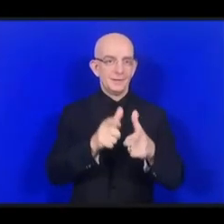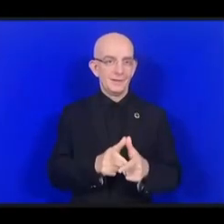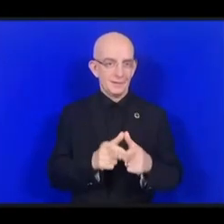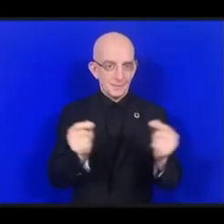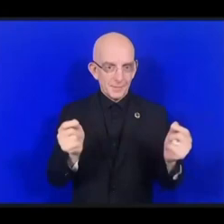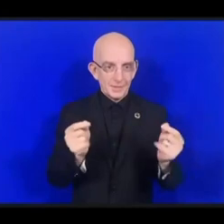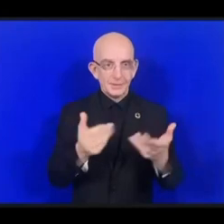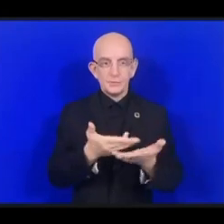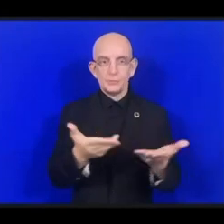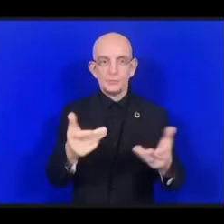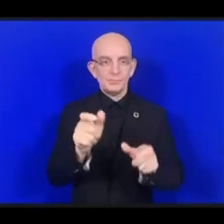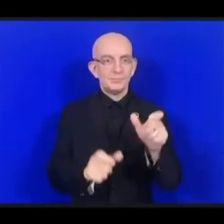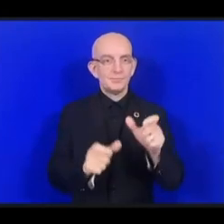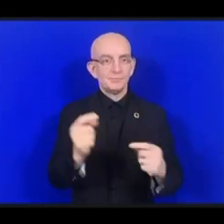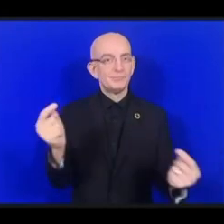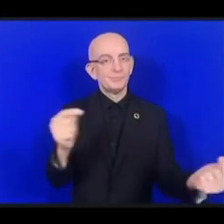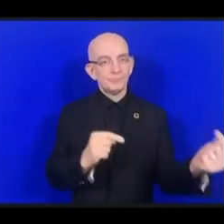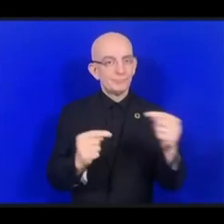申し上げ